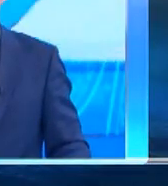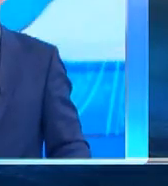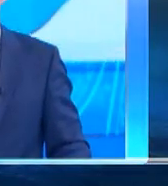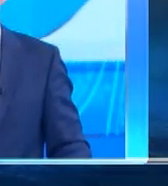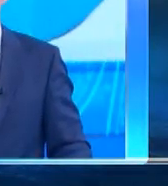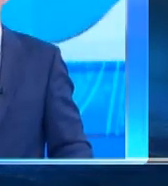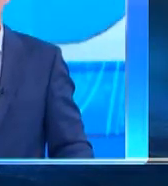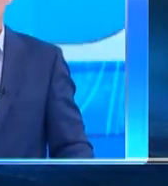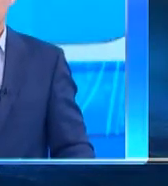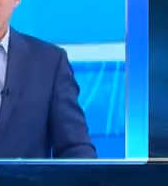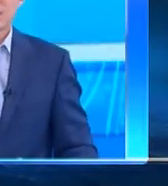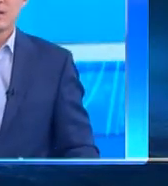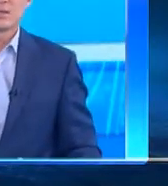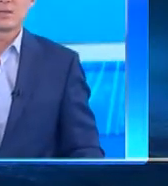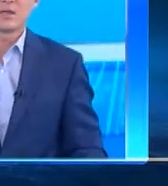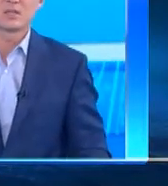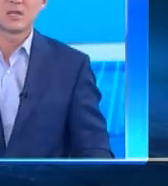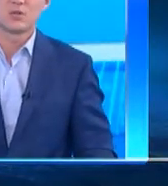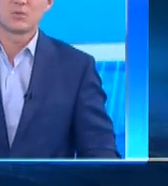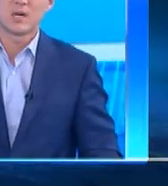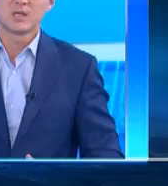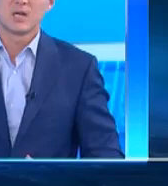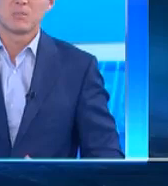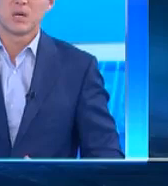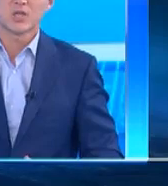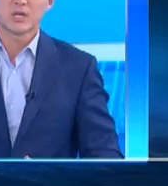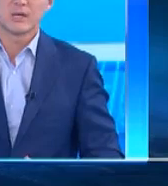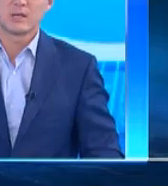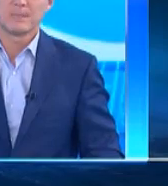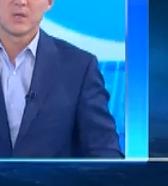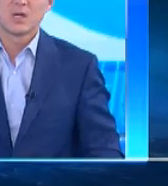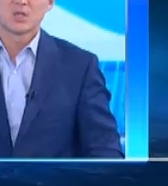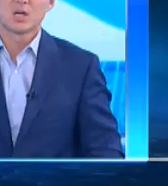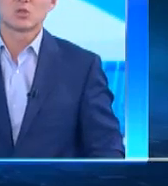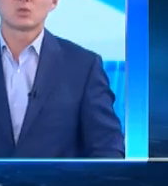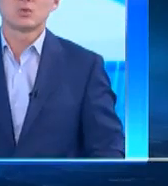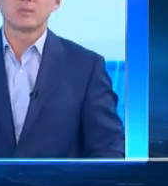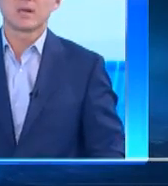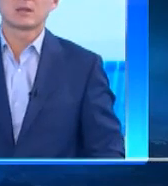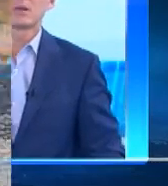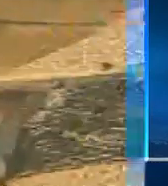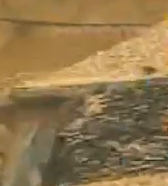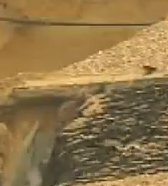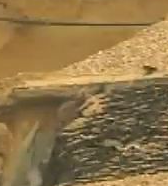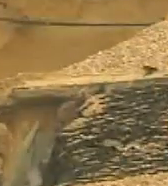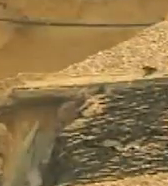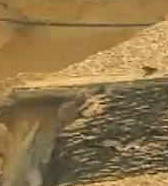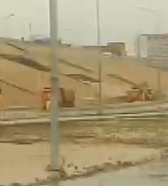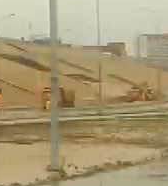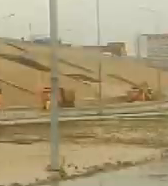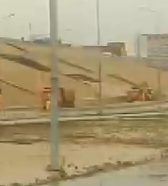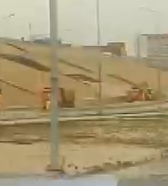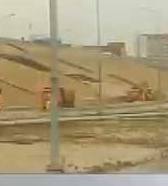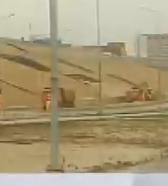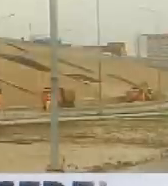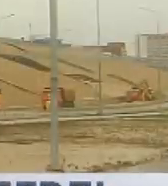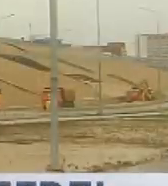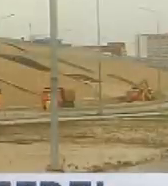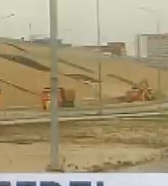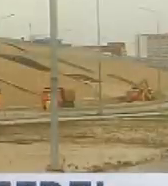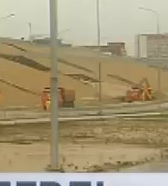жауған нөсер салдарынан Волгоград қаласындағы стадион маңы балшыққа айналды. Жаңбыр суы ғимараттың түбіндегі топырақты ағызып